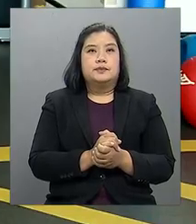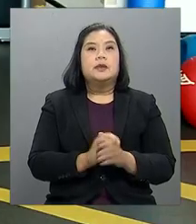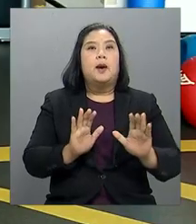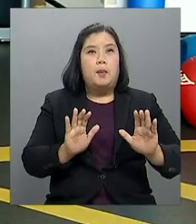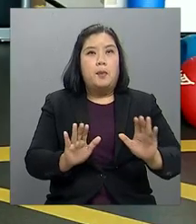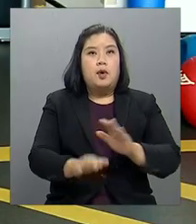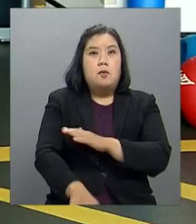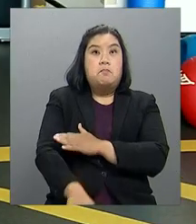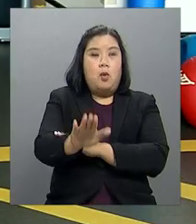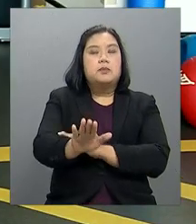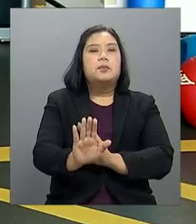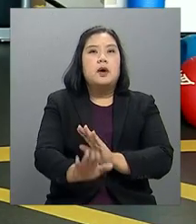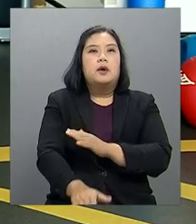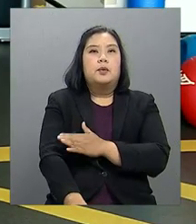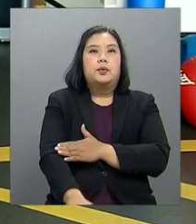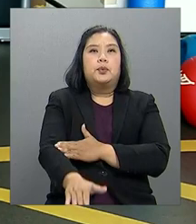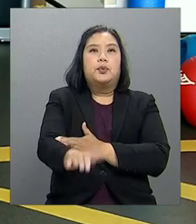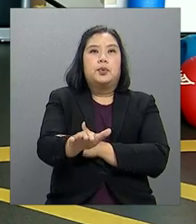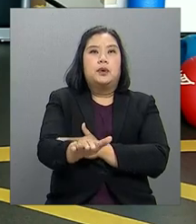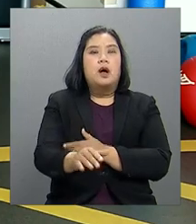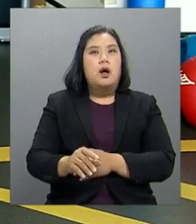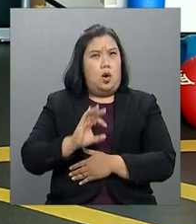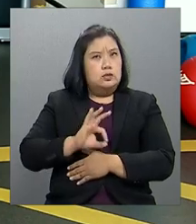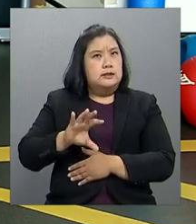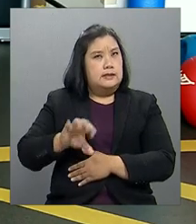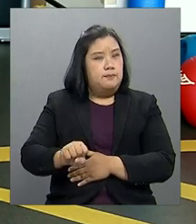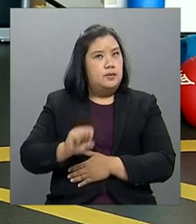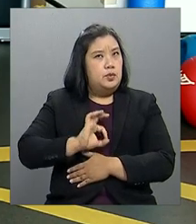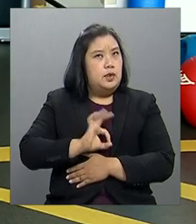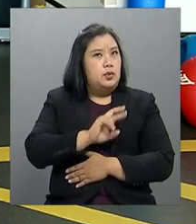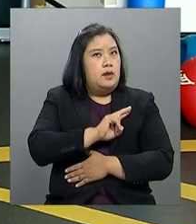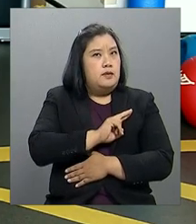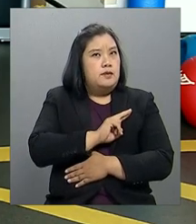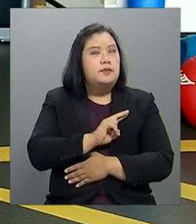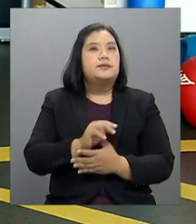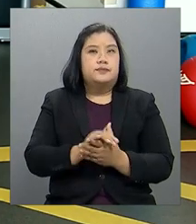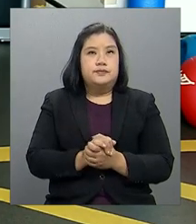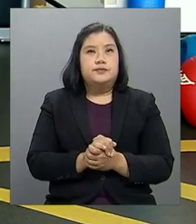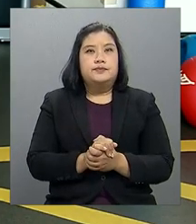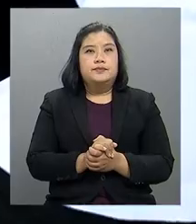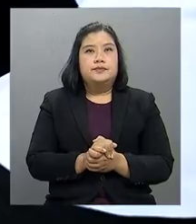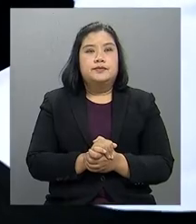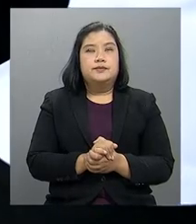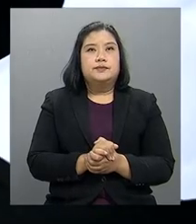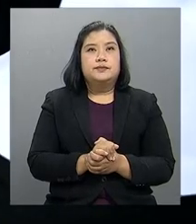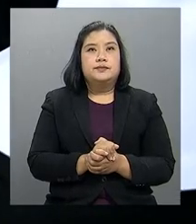ะคะเนี่ยลองเอามือจับดูก็ได้ค่ะเป็นตัวกล้ามเนื้อเขาที่ทำงานอยู่แล้วก็เอาลงนะคะ